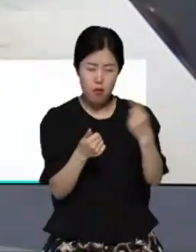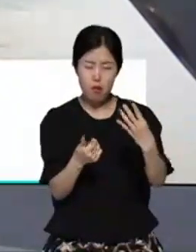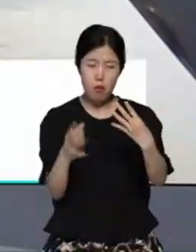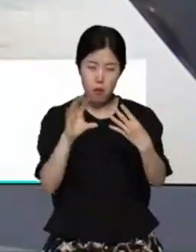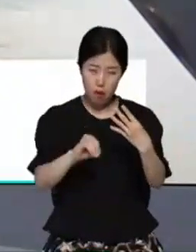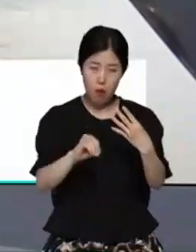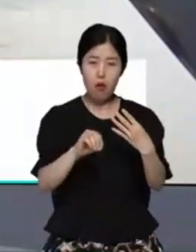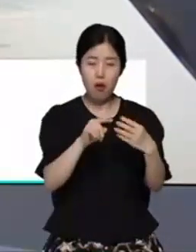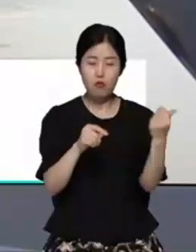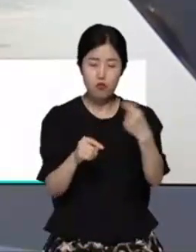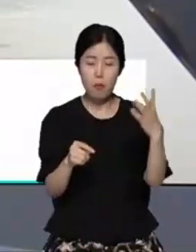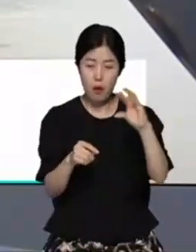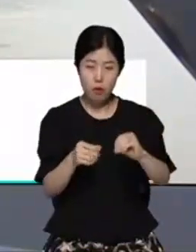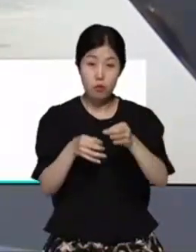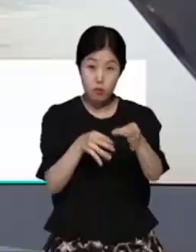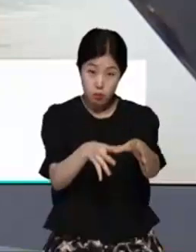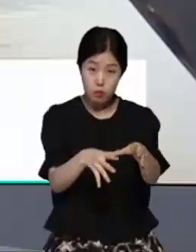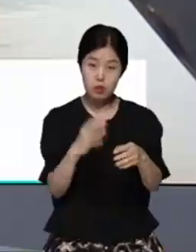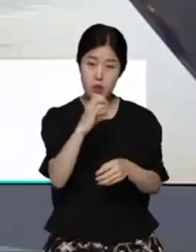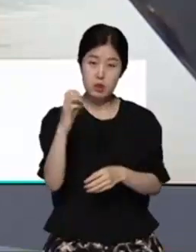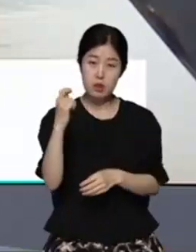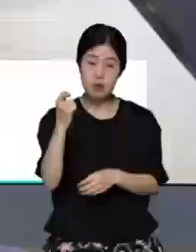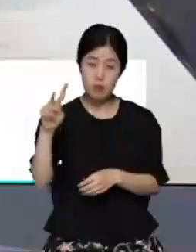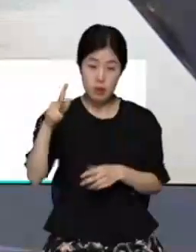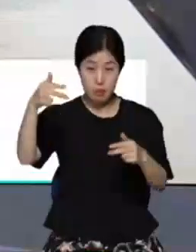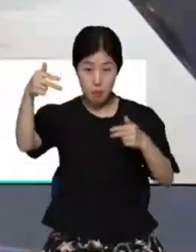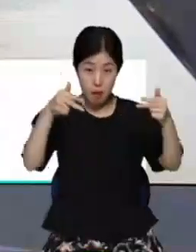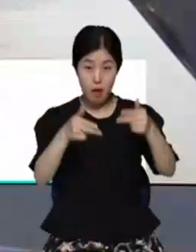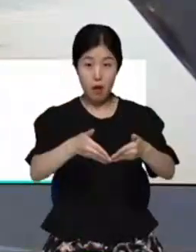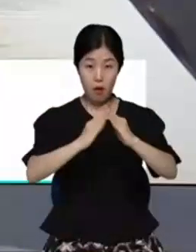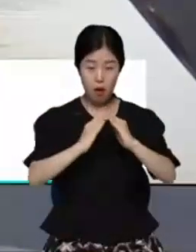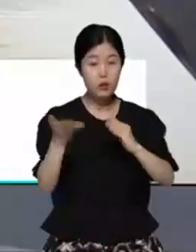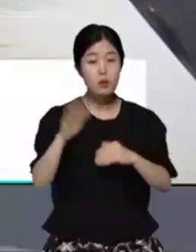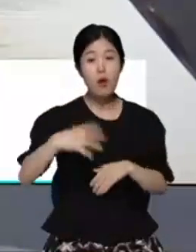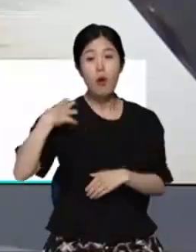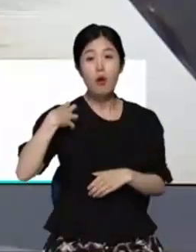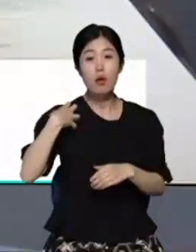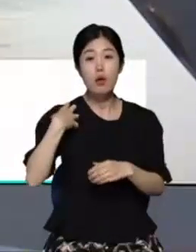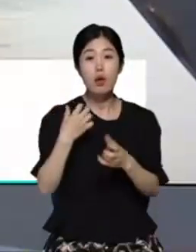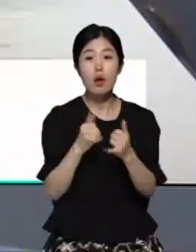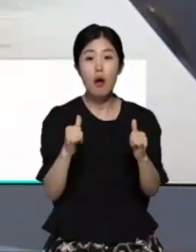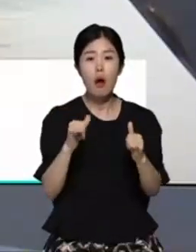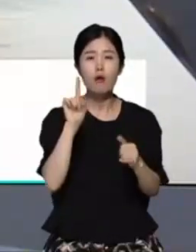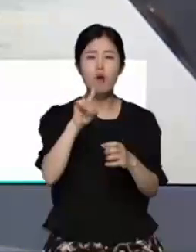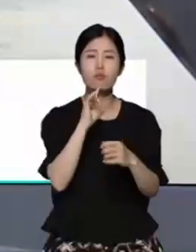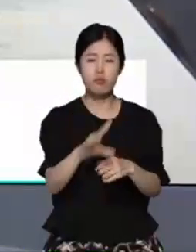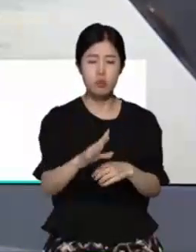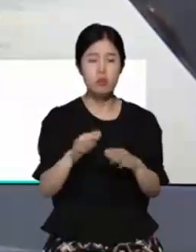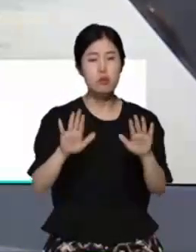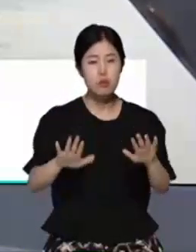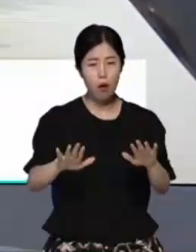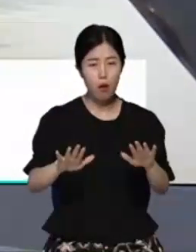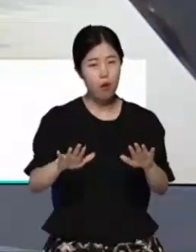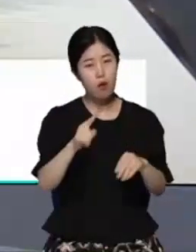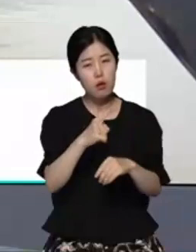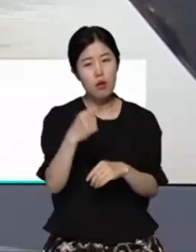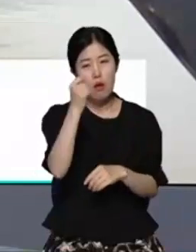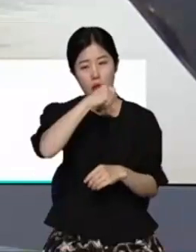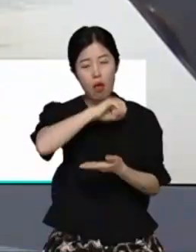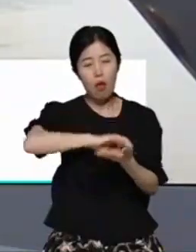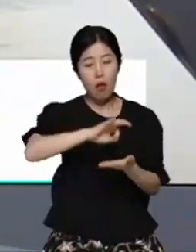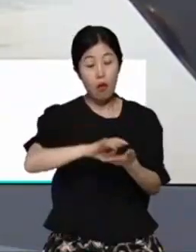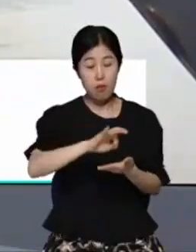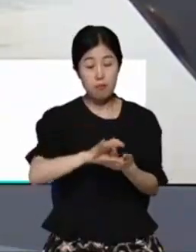하지만 담당 인력은 한 명에 불과해 사실상 단속이 제대로 이루어지지 못하면서 예산 낭비라는 지적이 나오고